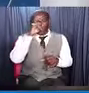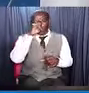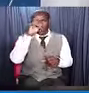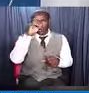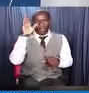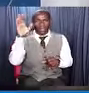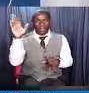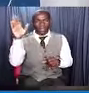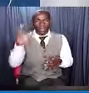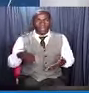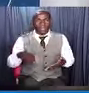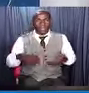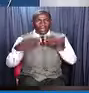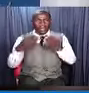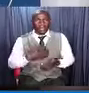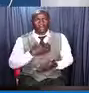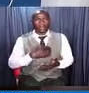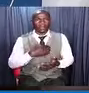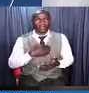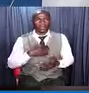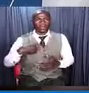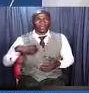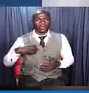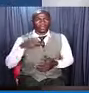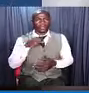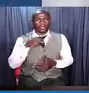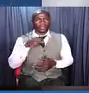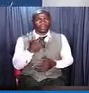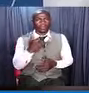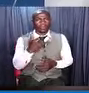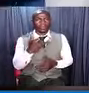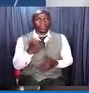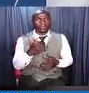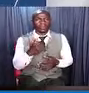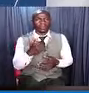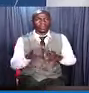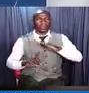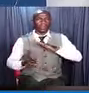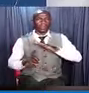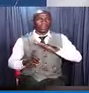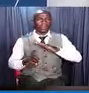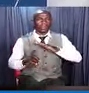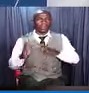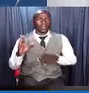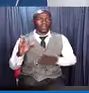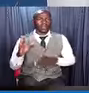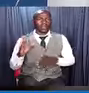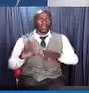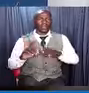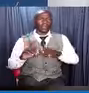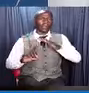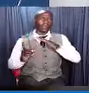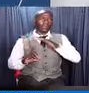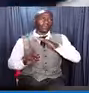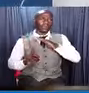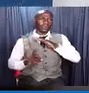wasn't given to the Egyptians. He was given to Joseph. General manager. He was the overall man. Waziri wa